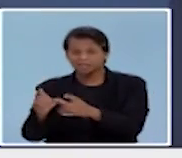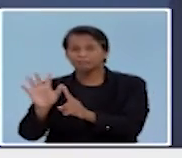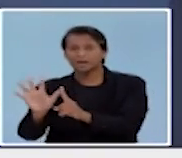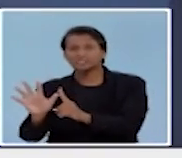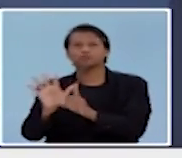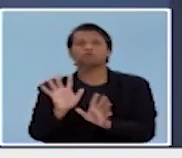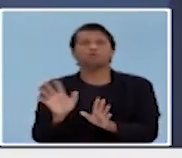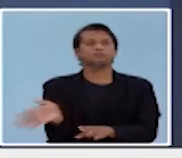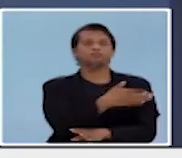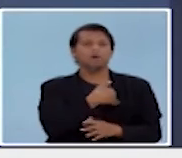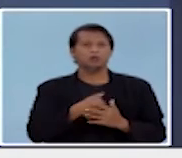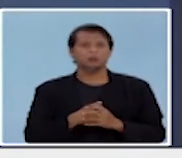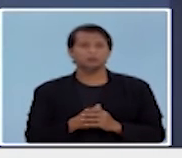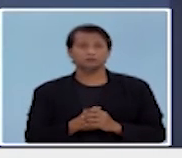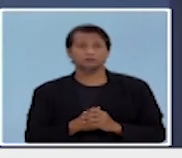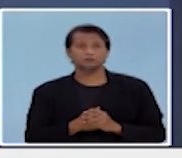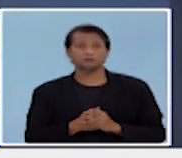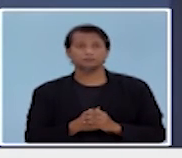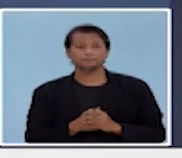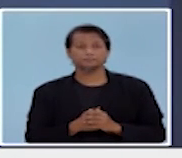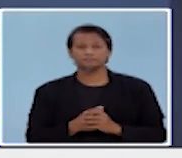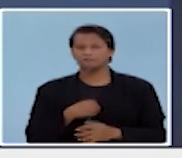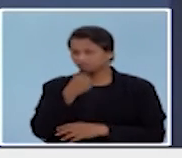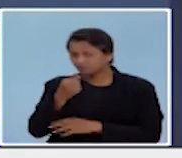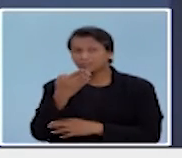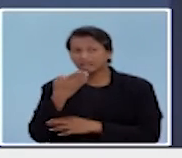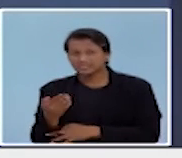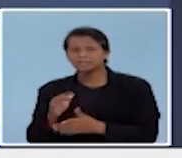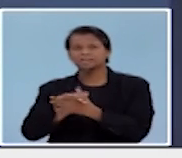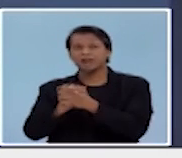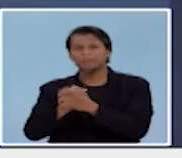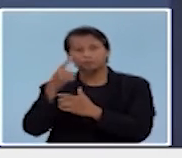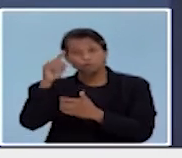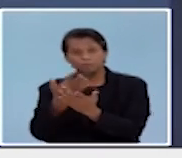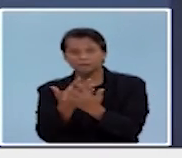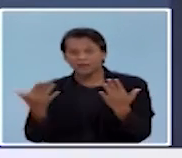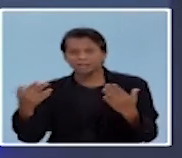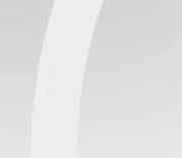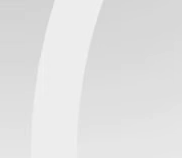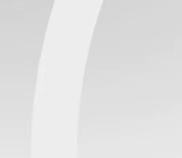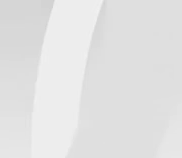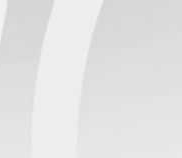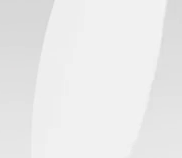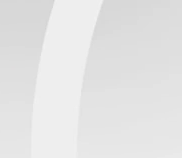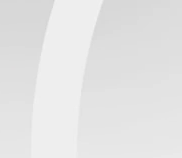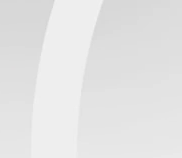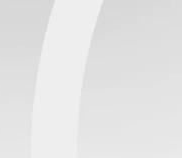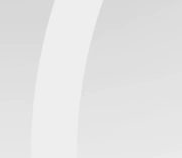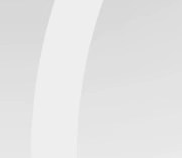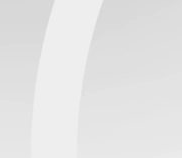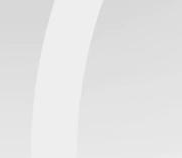meski warga negara Indonesia di Perancis salam kami untuk teman-teman warga negara Indonesia di sana Selamat siang Oke Jakarta